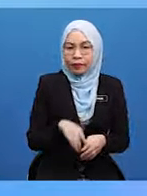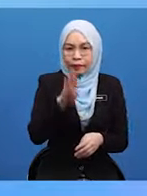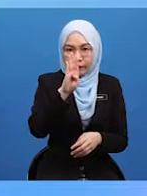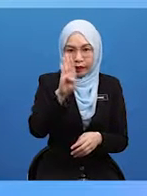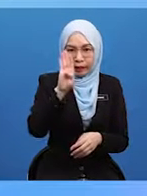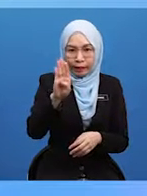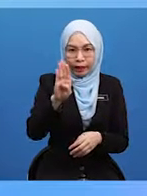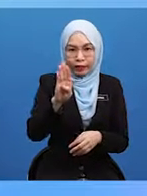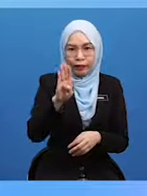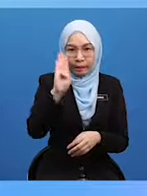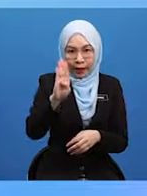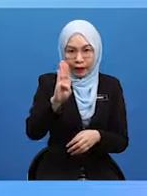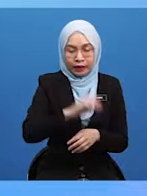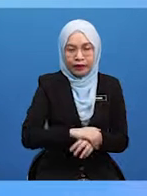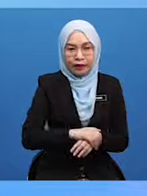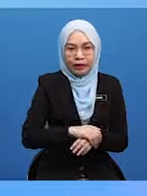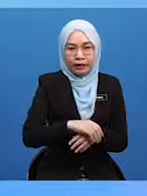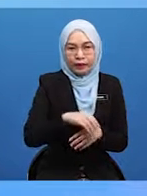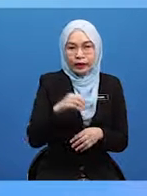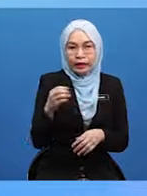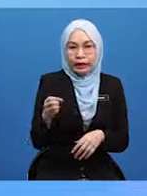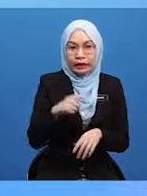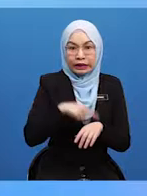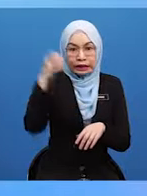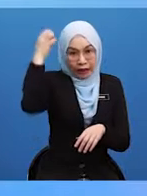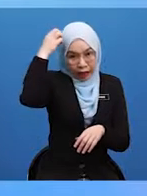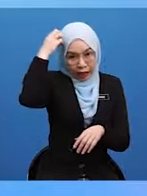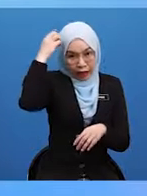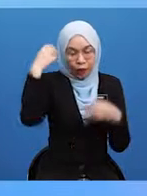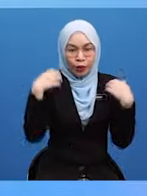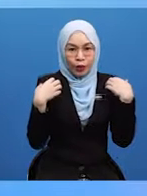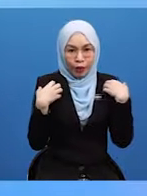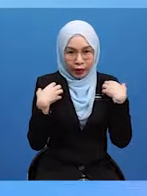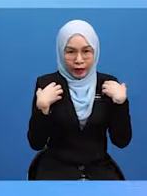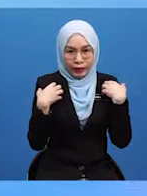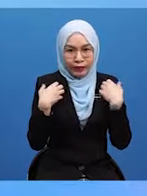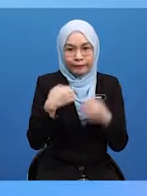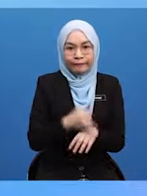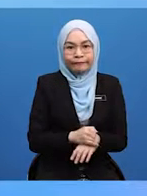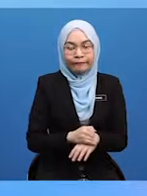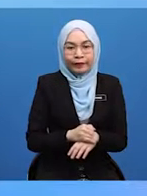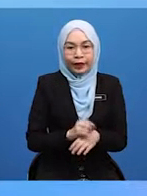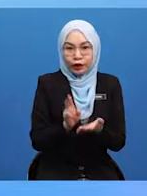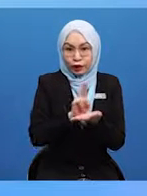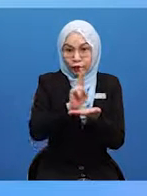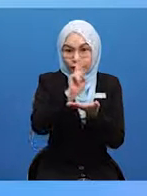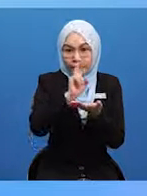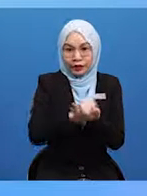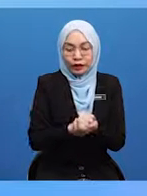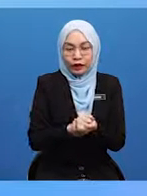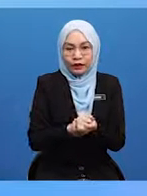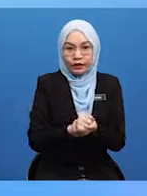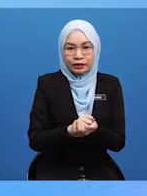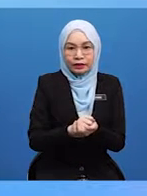merupakan sebuah bandar pendidikan kerana terdapat institusi pendidikan tinggi